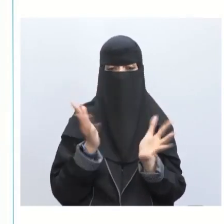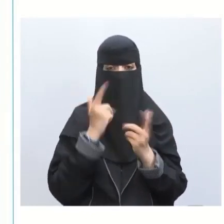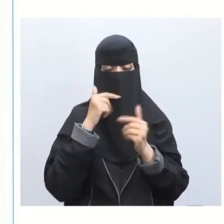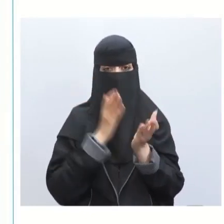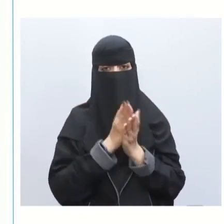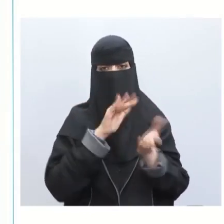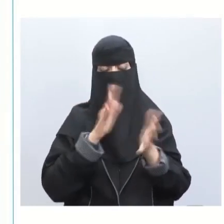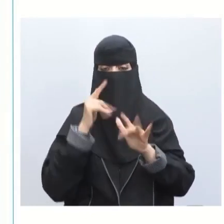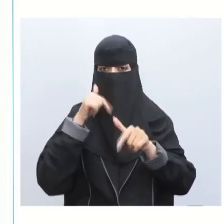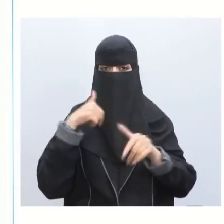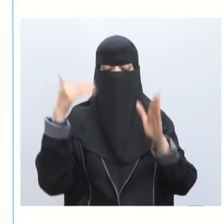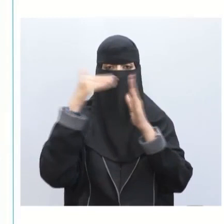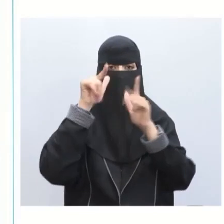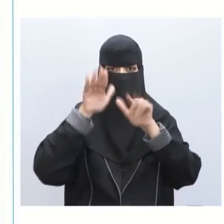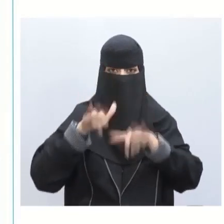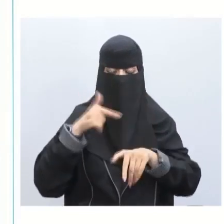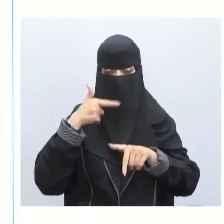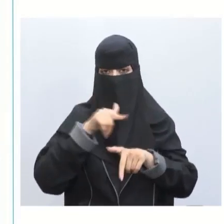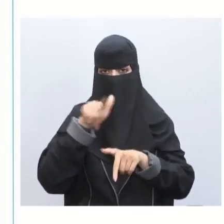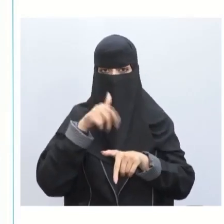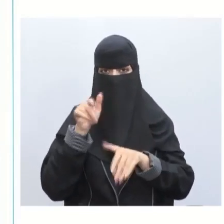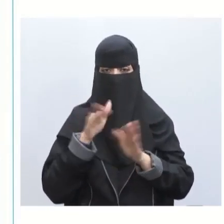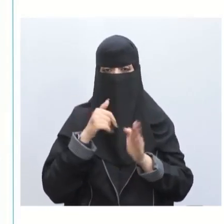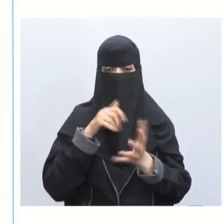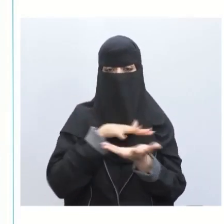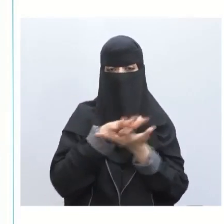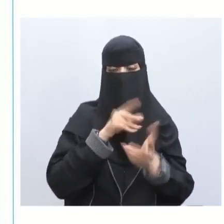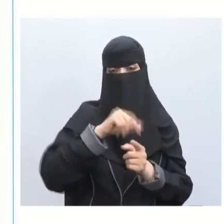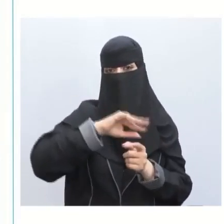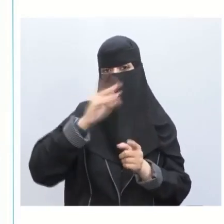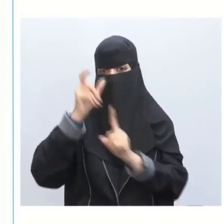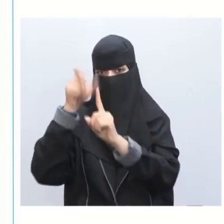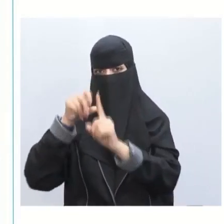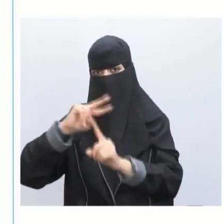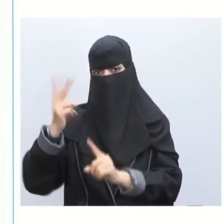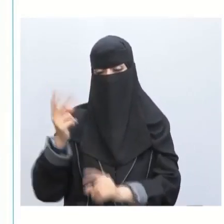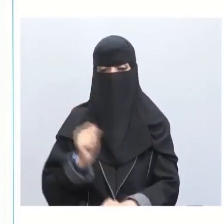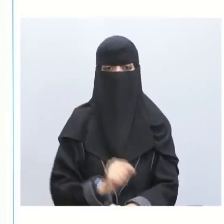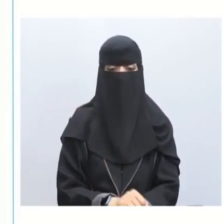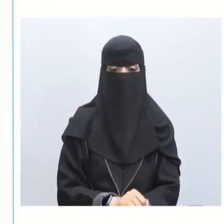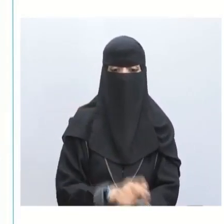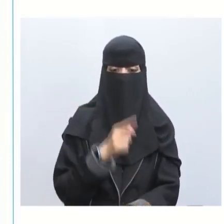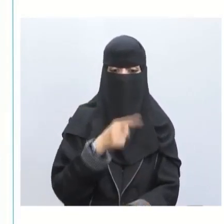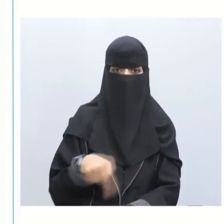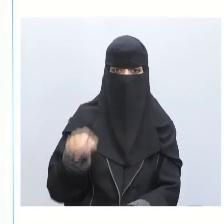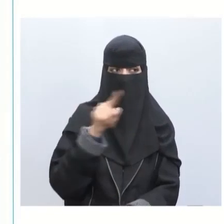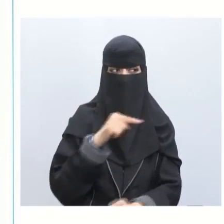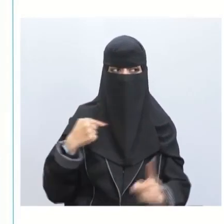ممكنه حتى وان كان فيها اذى للاخرين هذه